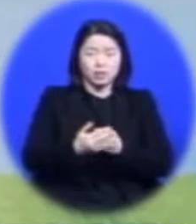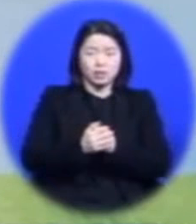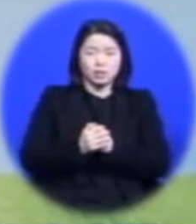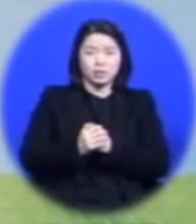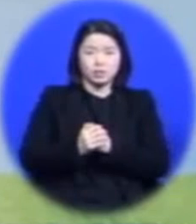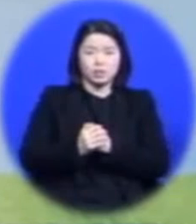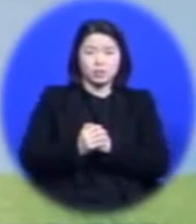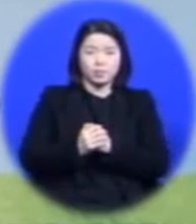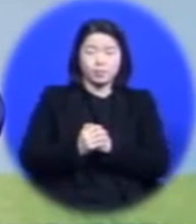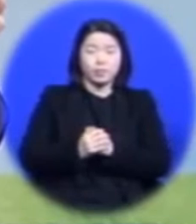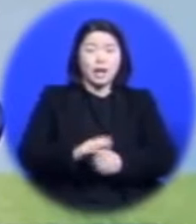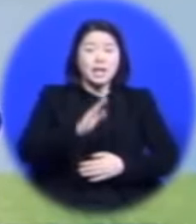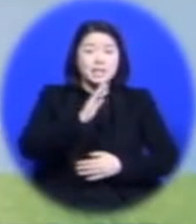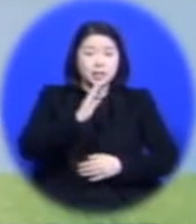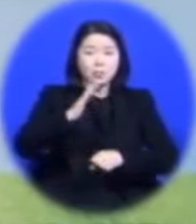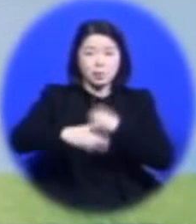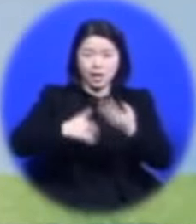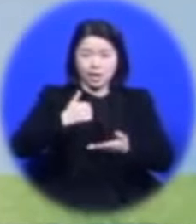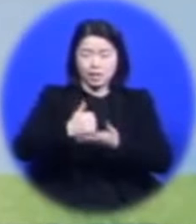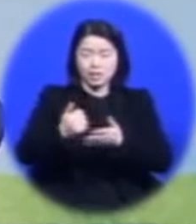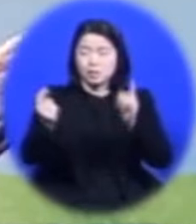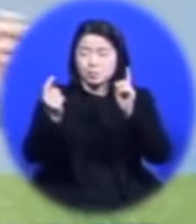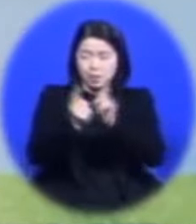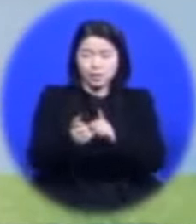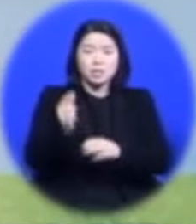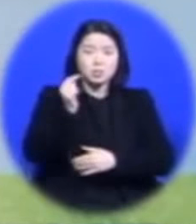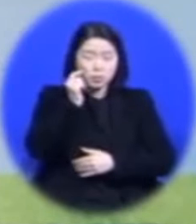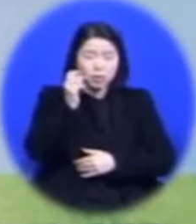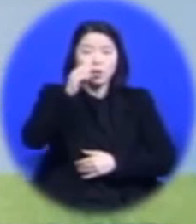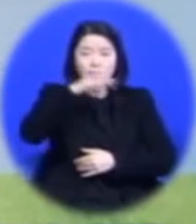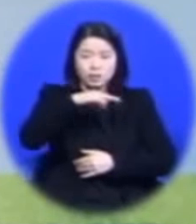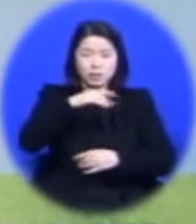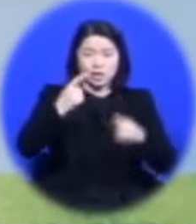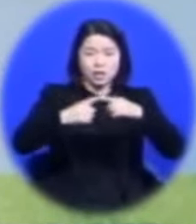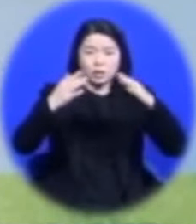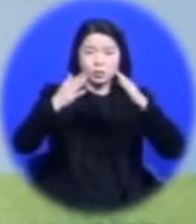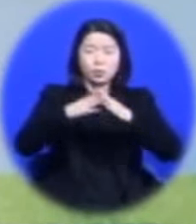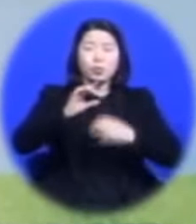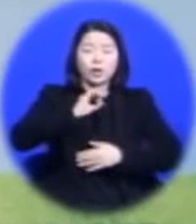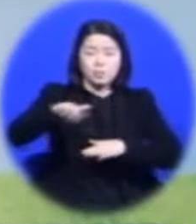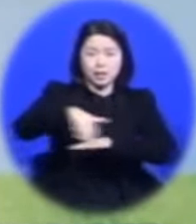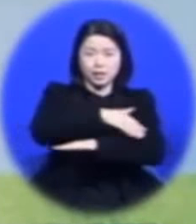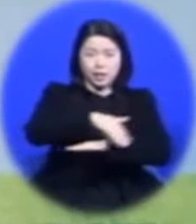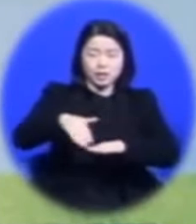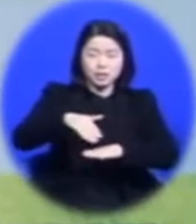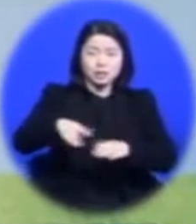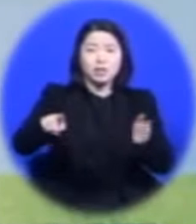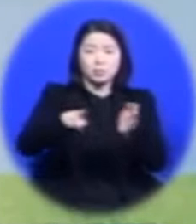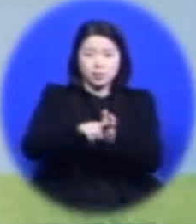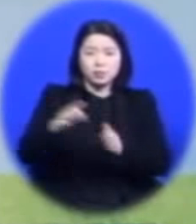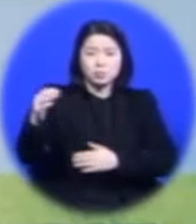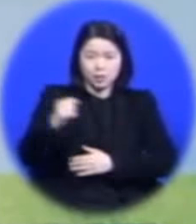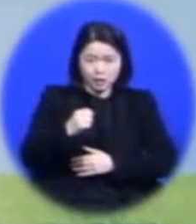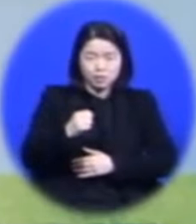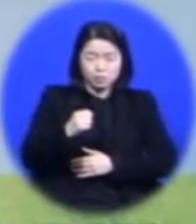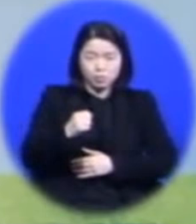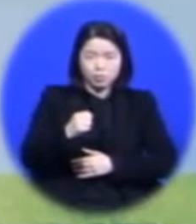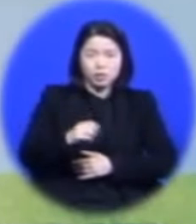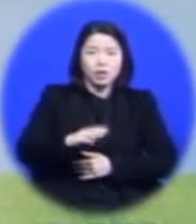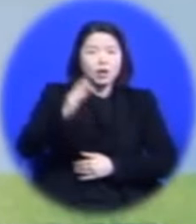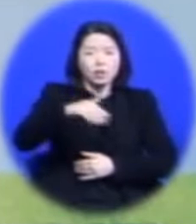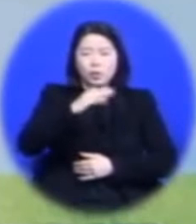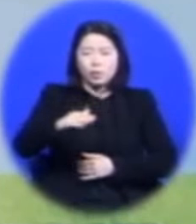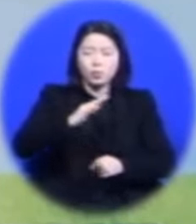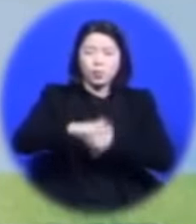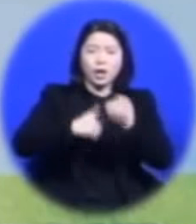그렇지 정말 하나님을 만나지 못하고 그냥 교회만 다니는 정도의 믿음으로는 결코 하나님의